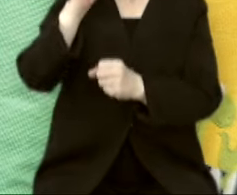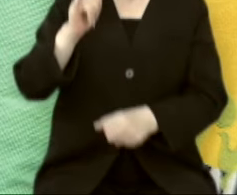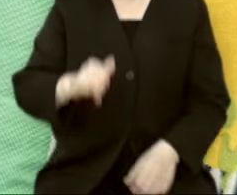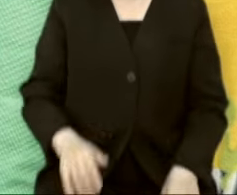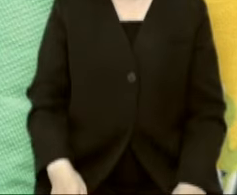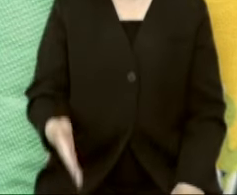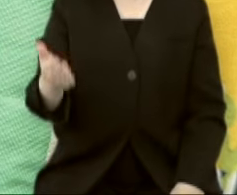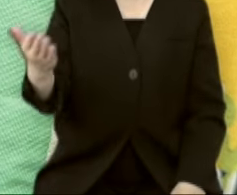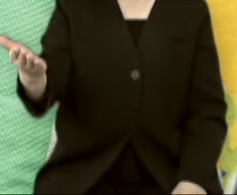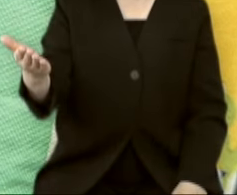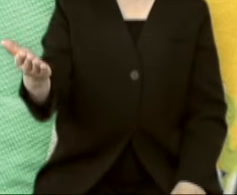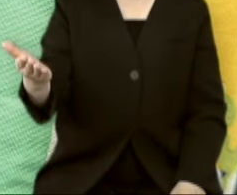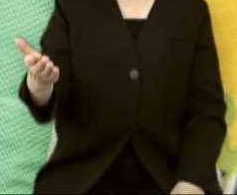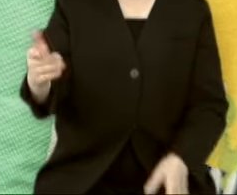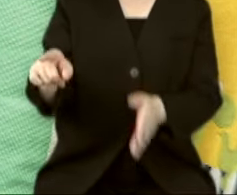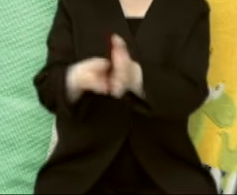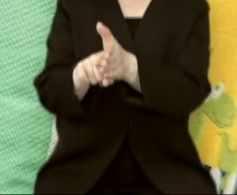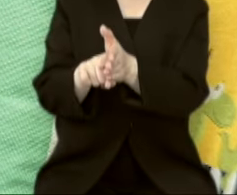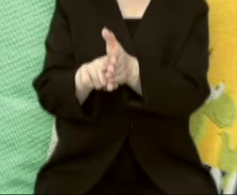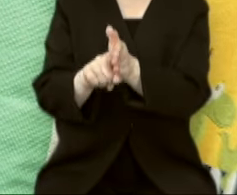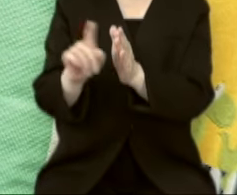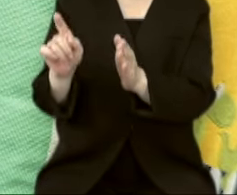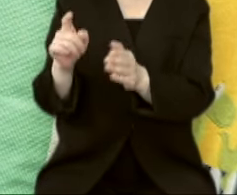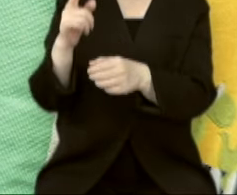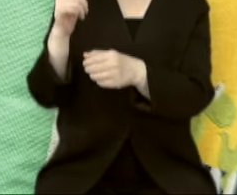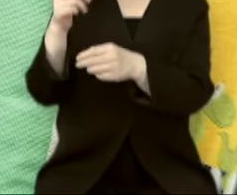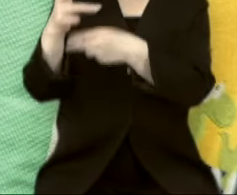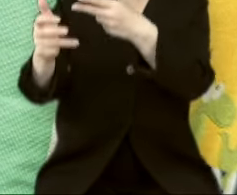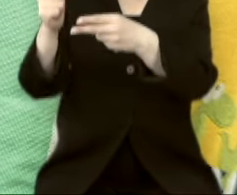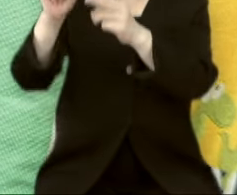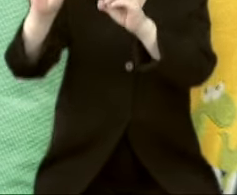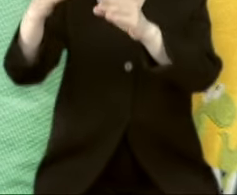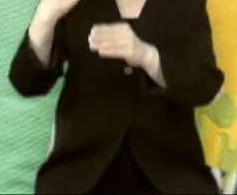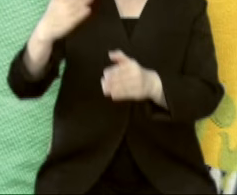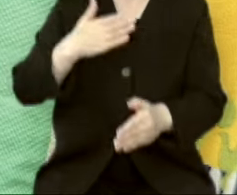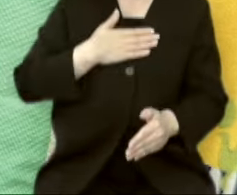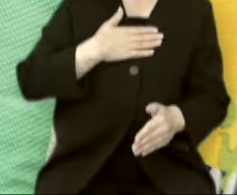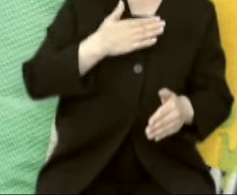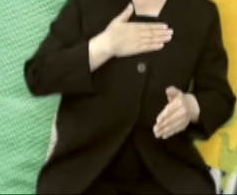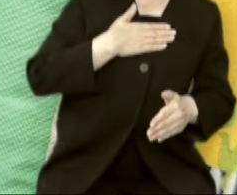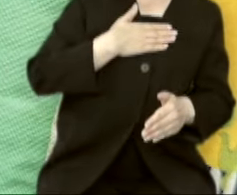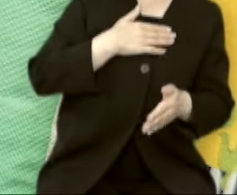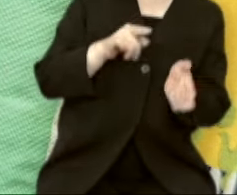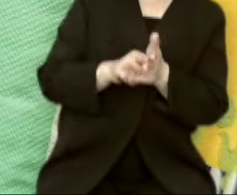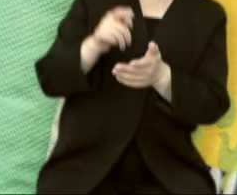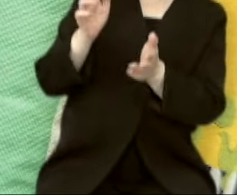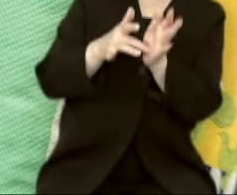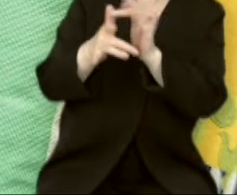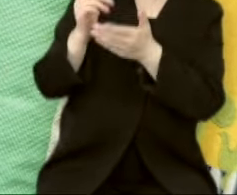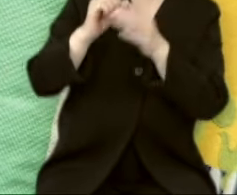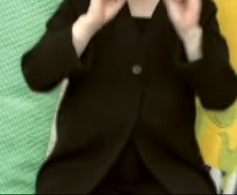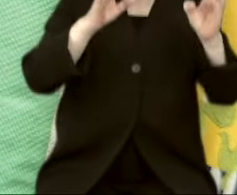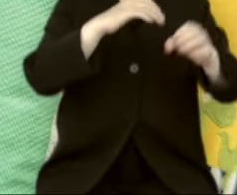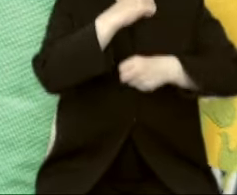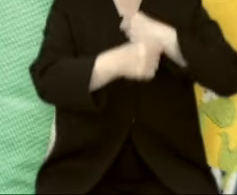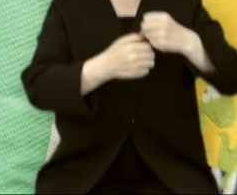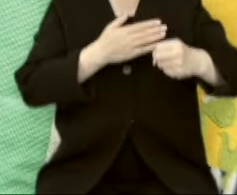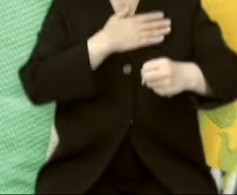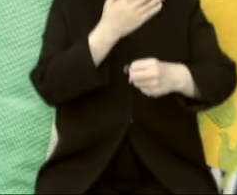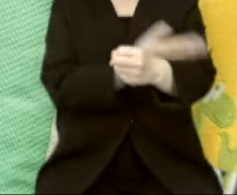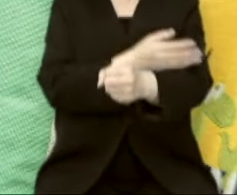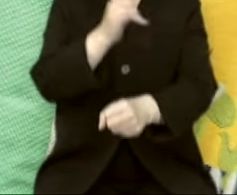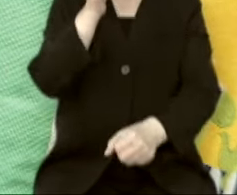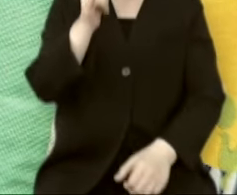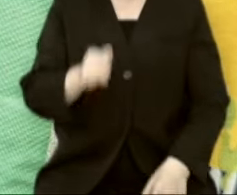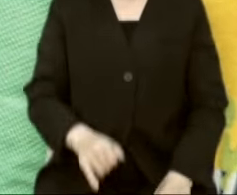나라예요. 네. 당신이 믿는 그 신을 전할 수 있는 것처럼 나도 내가 믿고 있는 예수를 전할 자유가 나에게